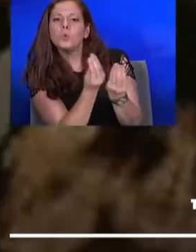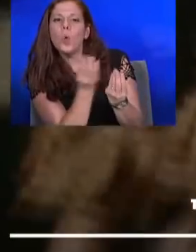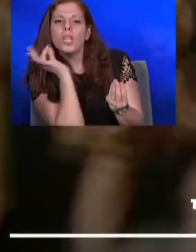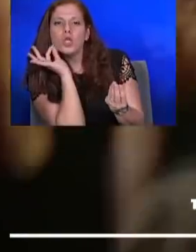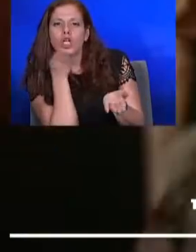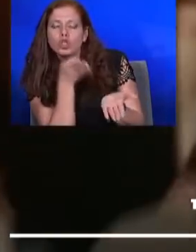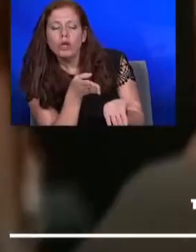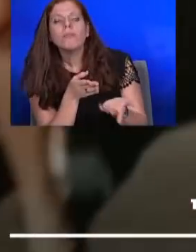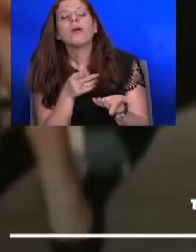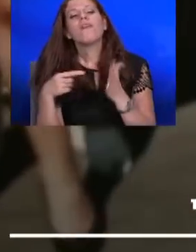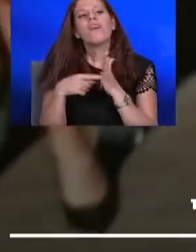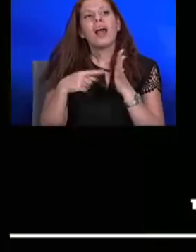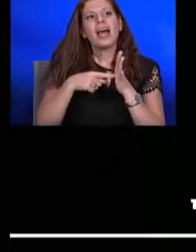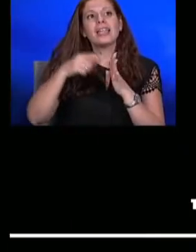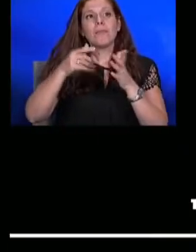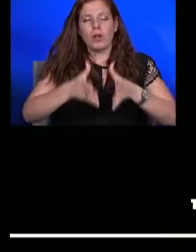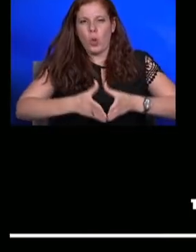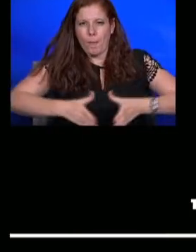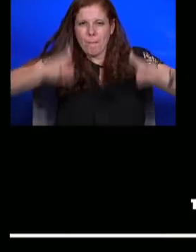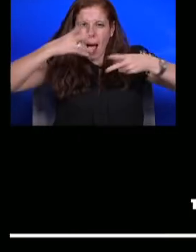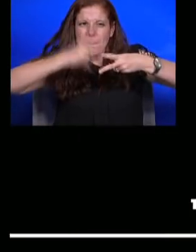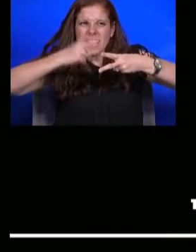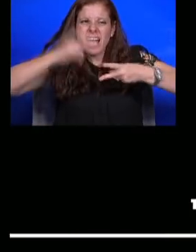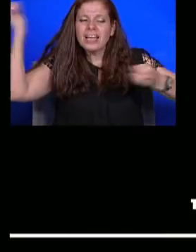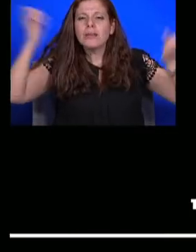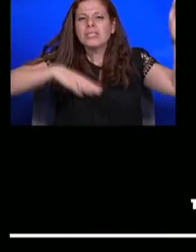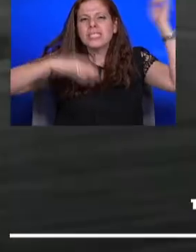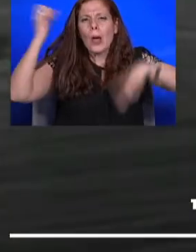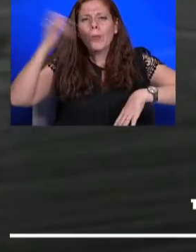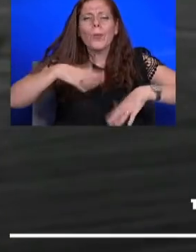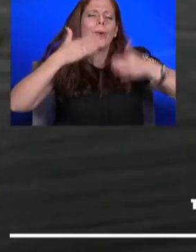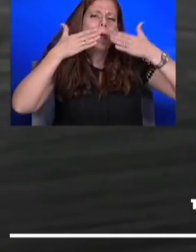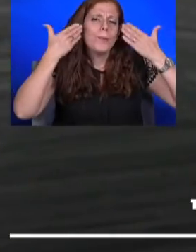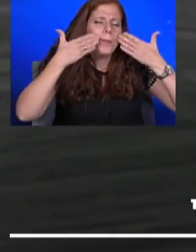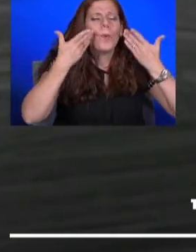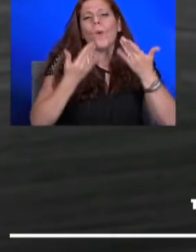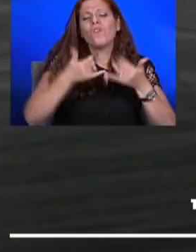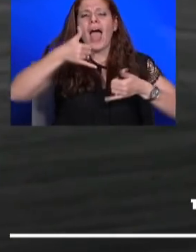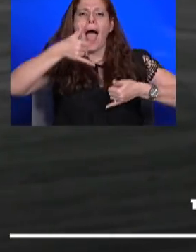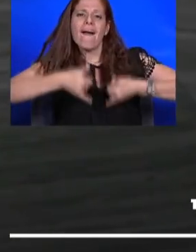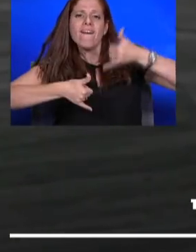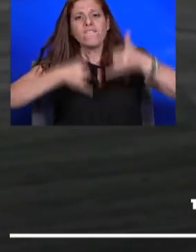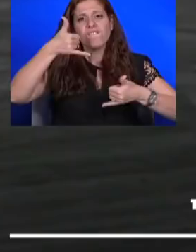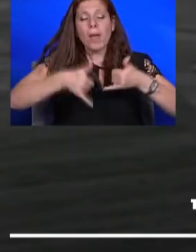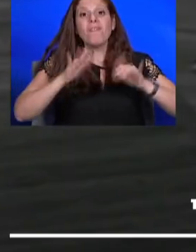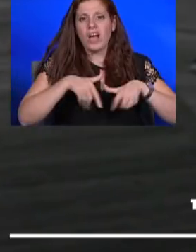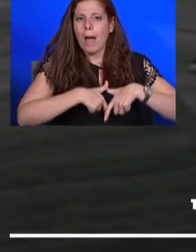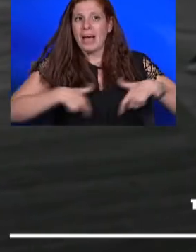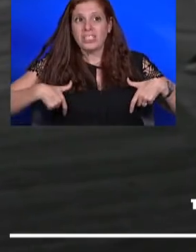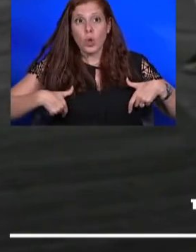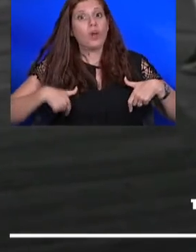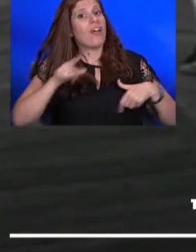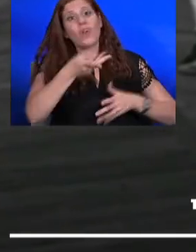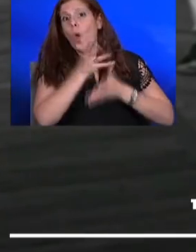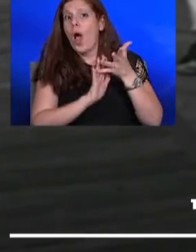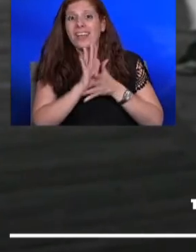זרקו לתוך פח ממתכת איפור ועקבים וגם חזיות, אבל אש לא הוצתה שם, לפחות אין שום תיעוד